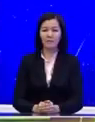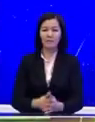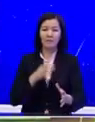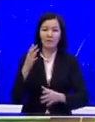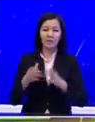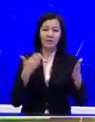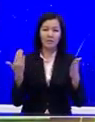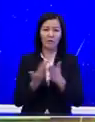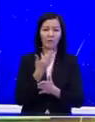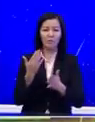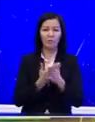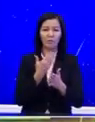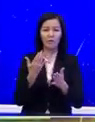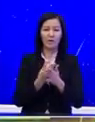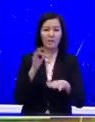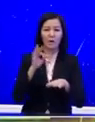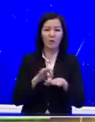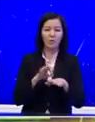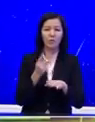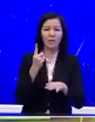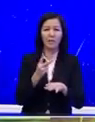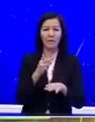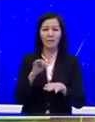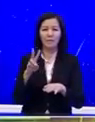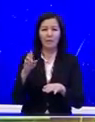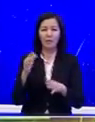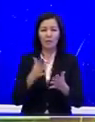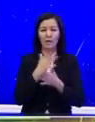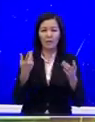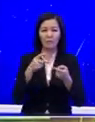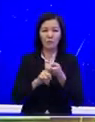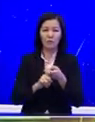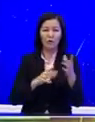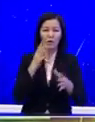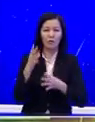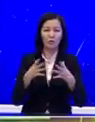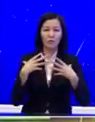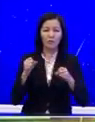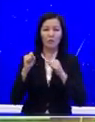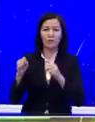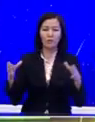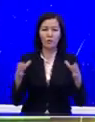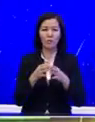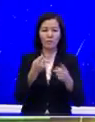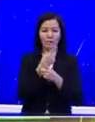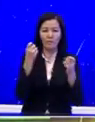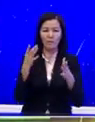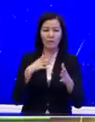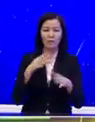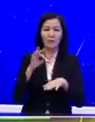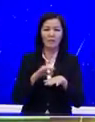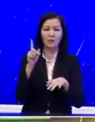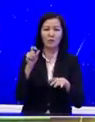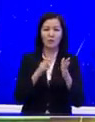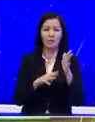Шартарапқа шолу жасасақ, әлемде тәж тажалын бүгінде 2 миллионнан аса адам жұқтырған. Дүниежүзілік денсаулық сақтау ұйымының мәліметіне